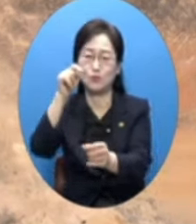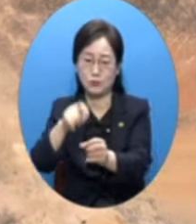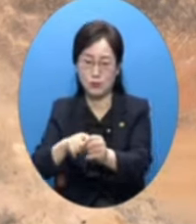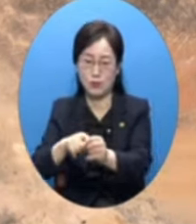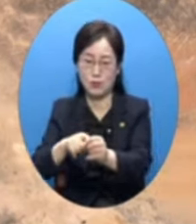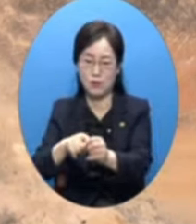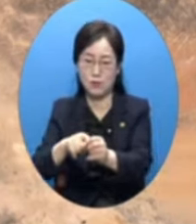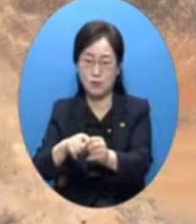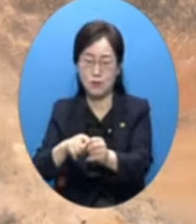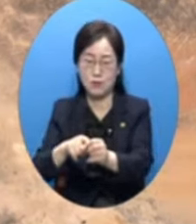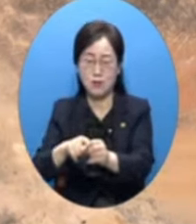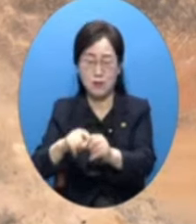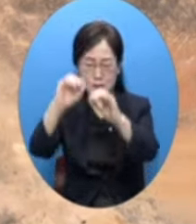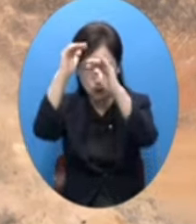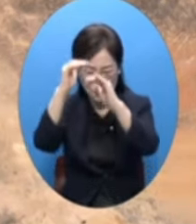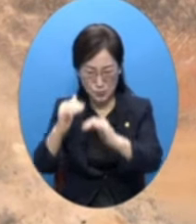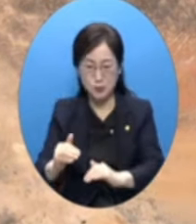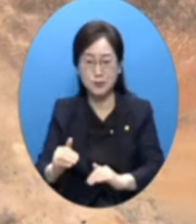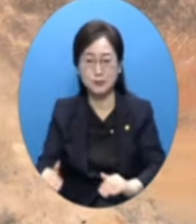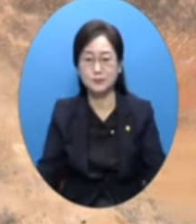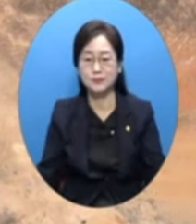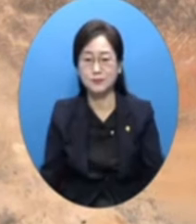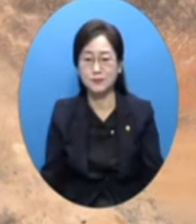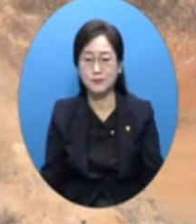그런 이야기를 설명하고 있는 것입니다.